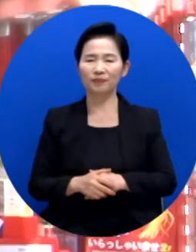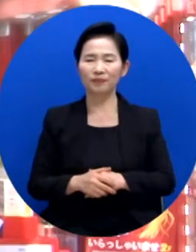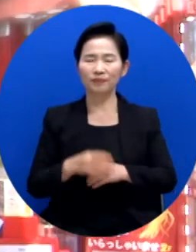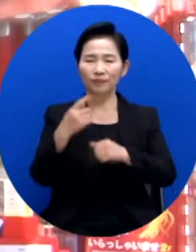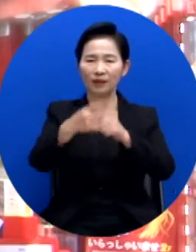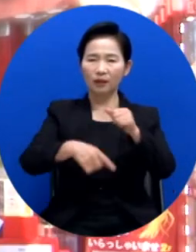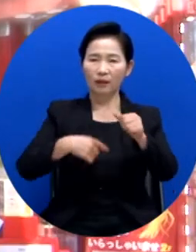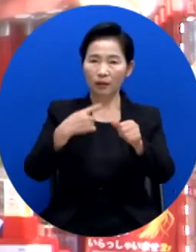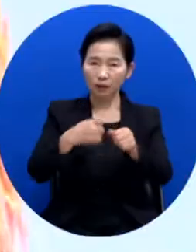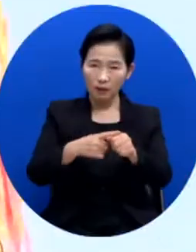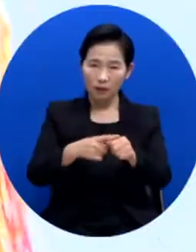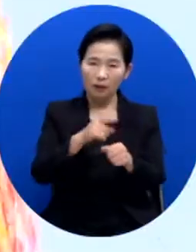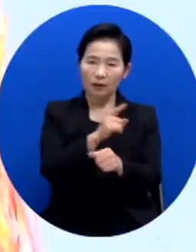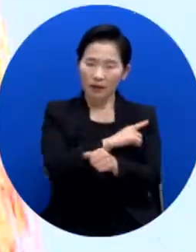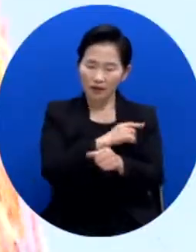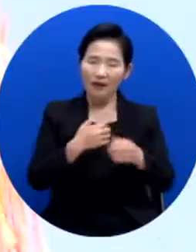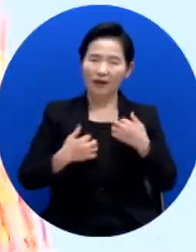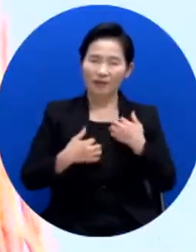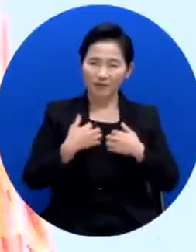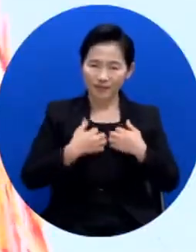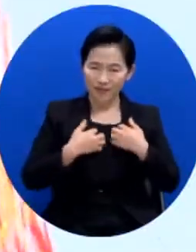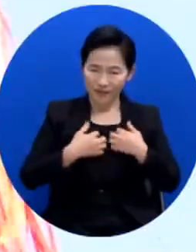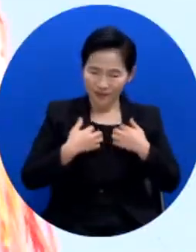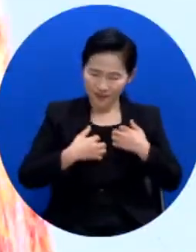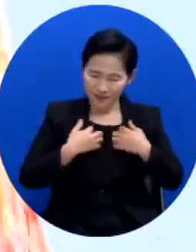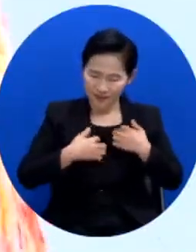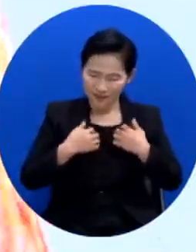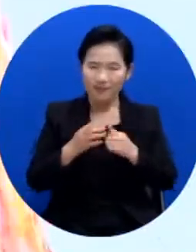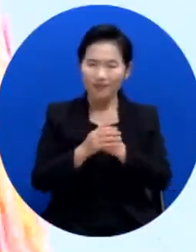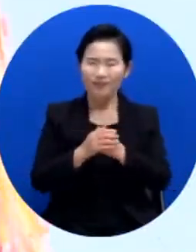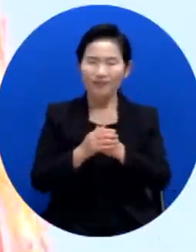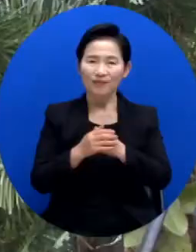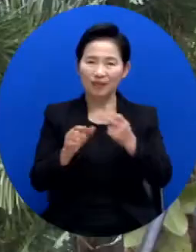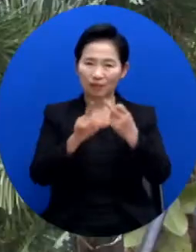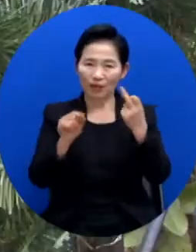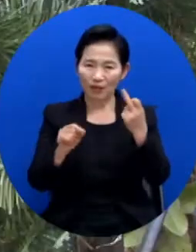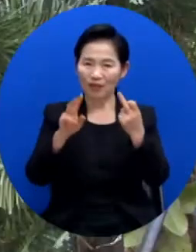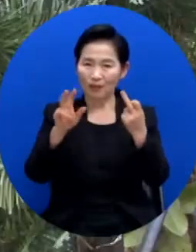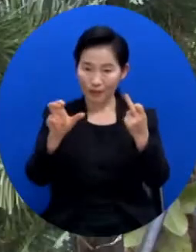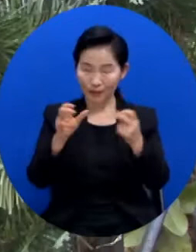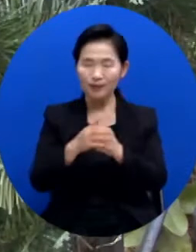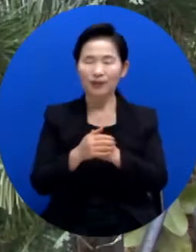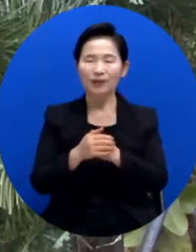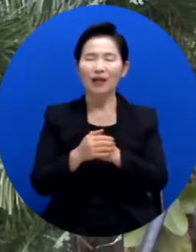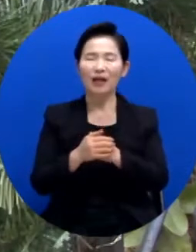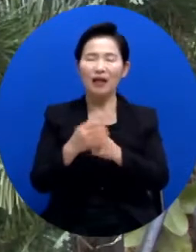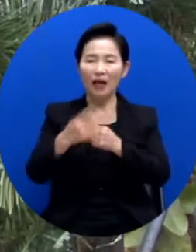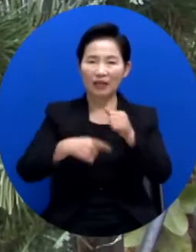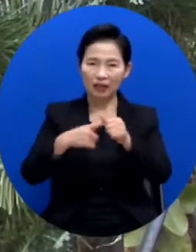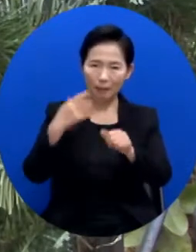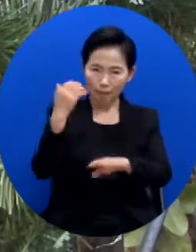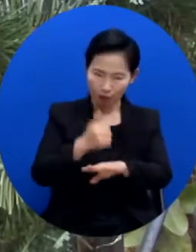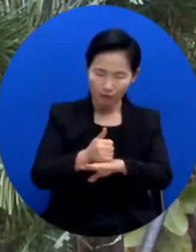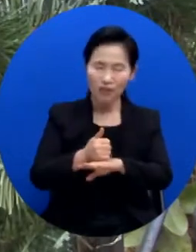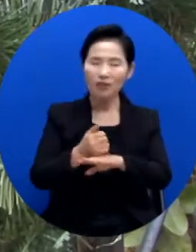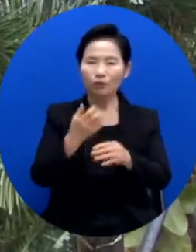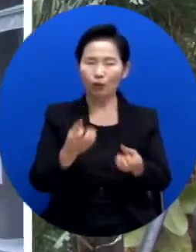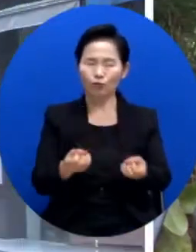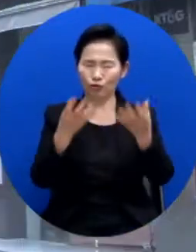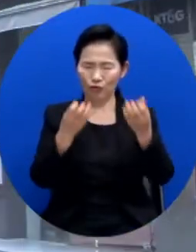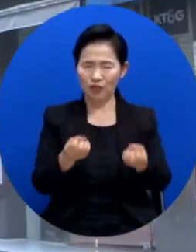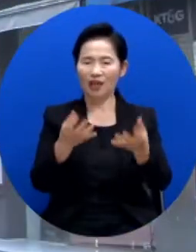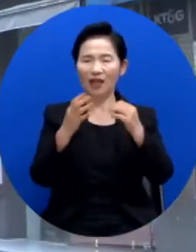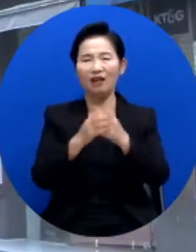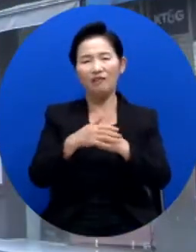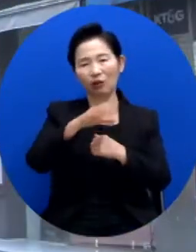1년 중 가장 들뜬 분위기. 한 해를 마무리하며 축제 같은 기분으로 맞이했던 성탄절.